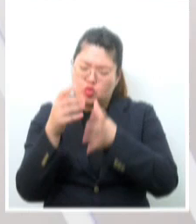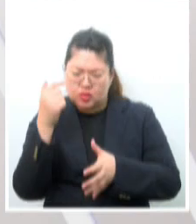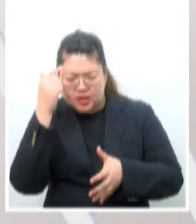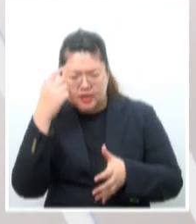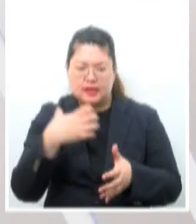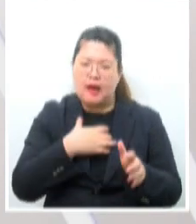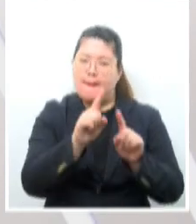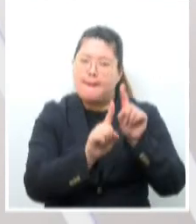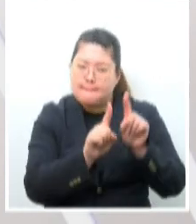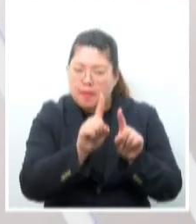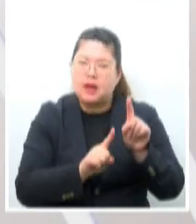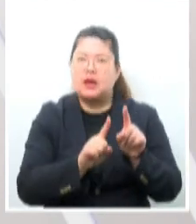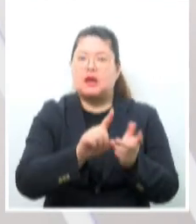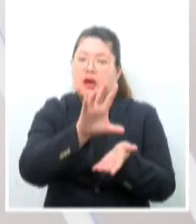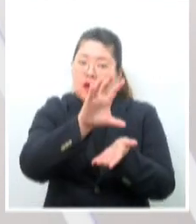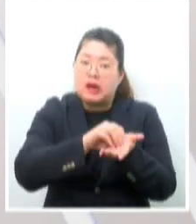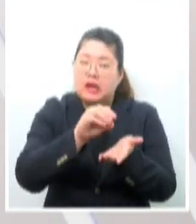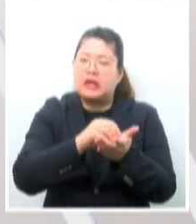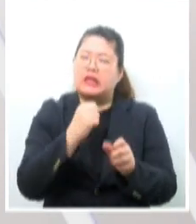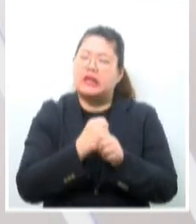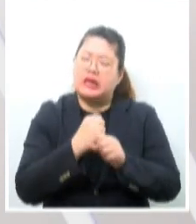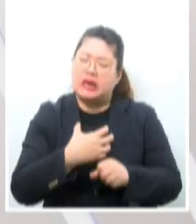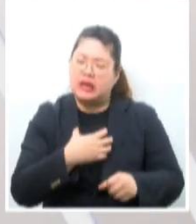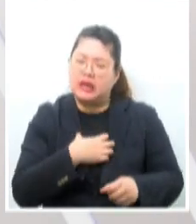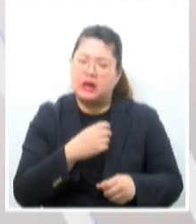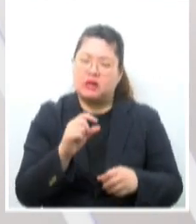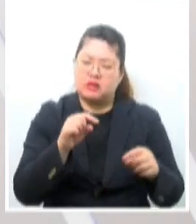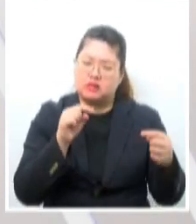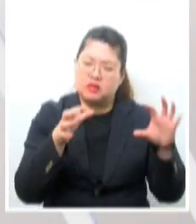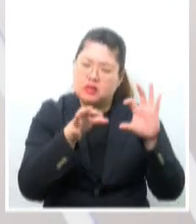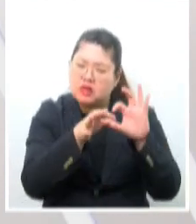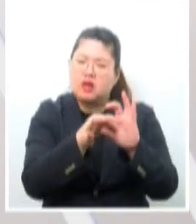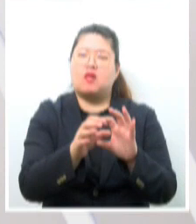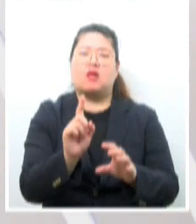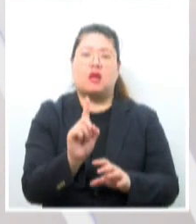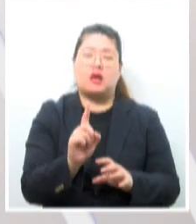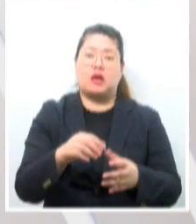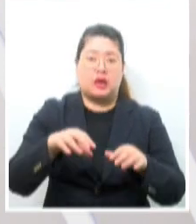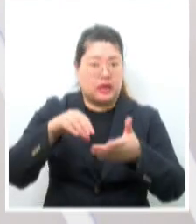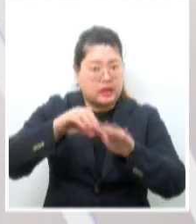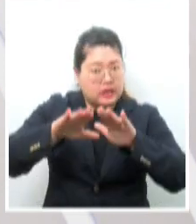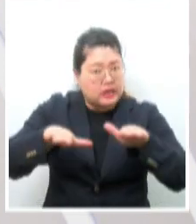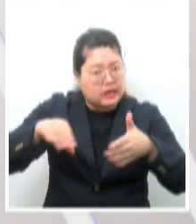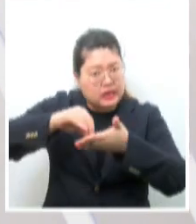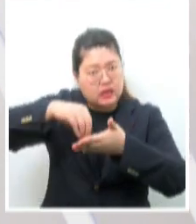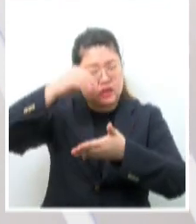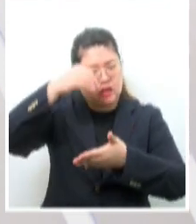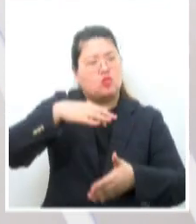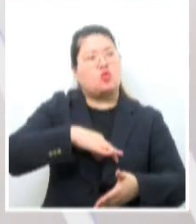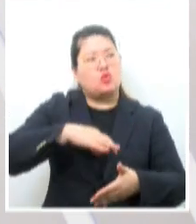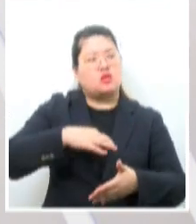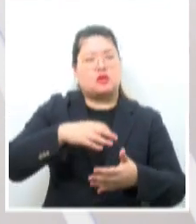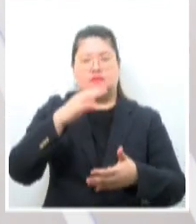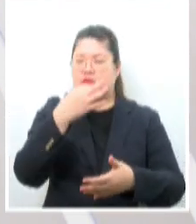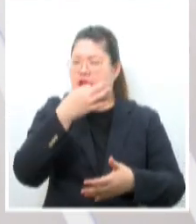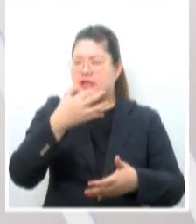ดแววนะคะหรือนักเรียนอยากใช้แบบวัดแววทั้งคู่เนี่ยเราจะสามารถหาจุดเชื่อมโยงกันอย่างไรดีที่จะทำให้นักเรียนนั้นรู้สึกว่าเรามีความชัดเจนในตัว